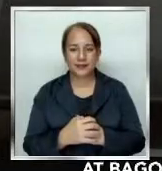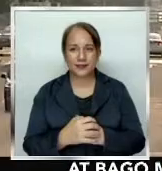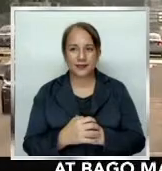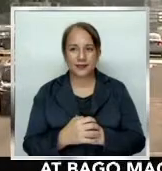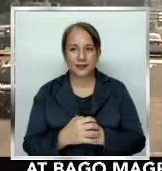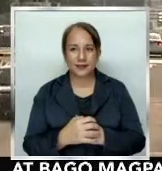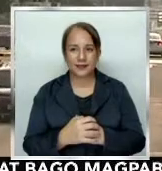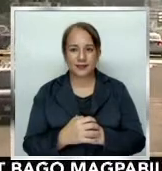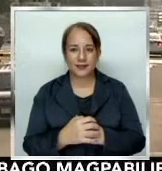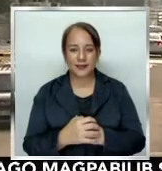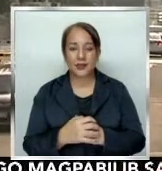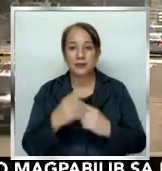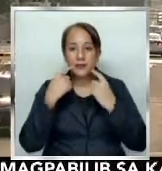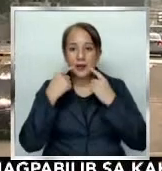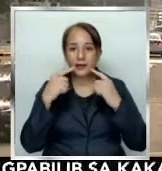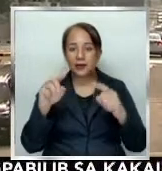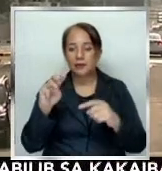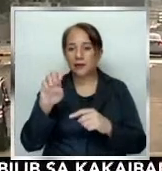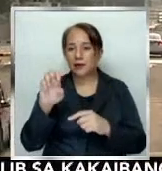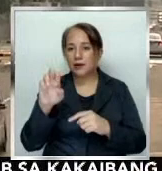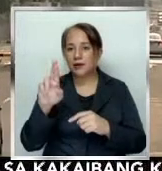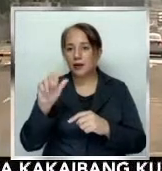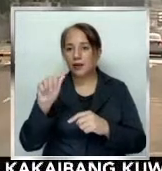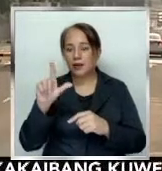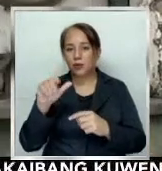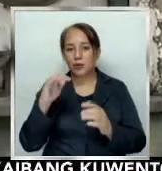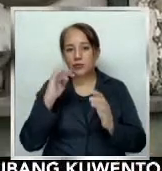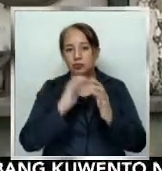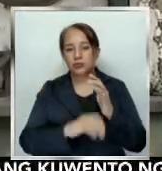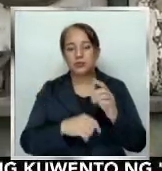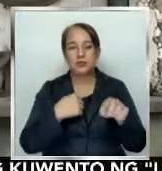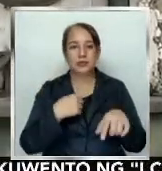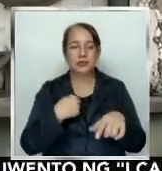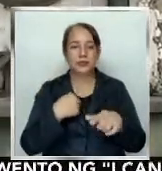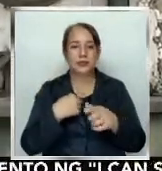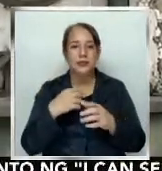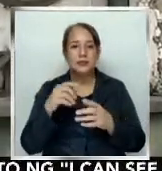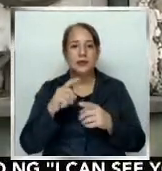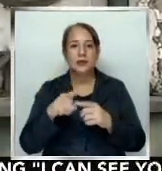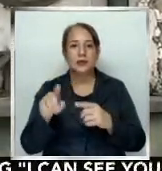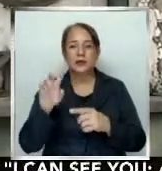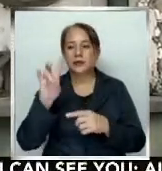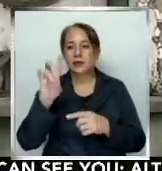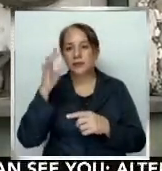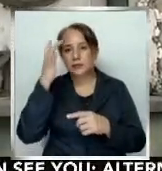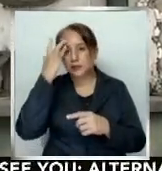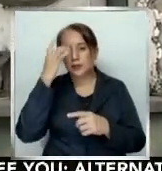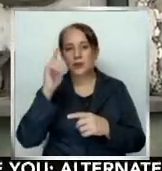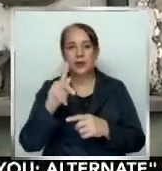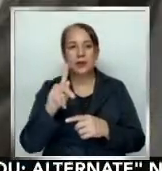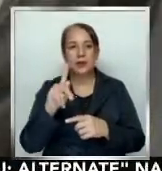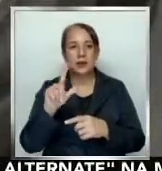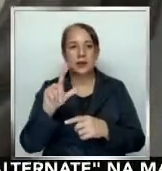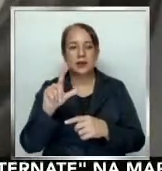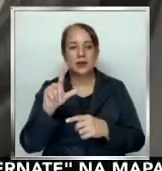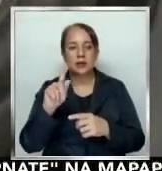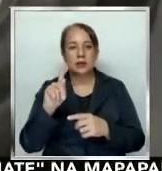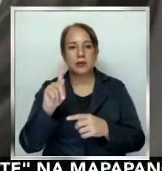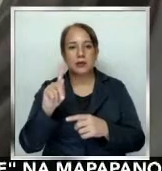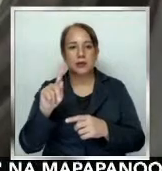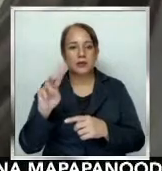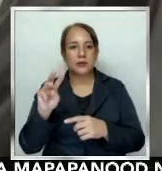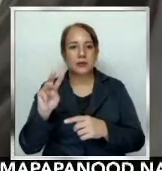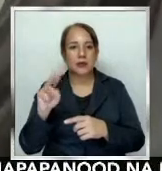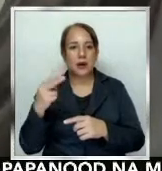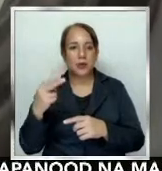Kanina inanunsyo ng Meralco ang pagbaba ng kanilang singil sa kuryente sa 7 centavos per kilowatt hour. Katumbas ito ng nasa 15